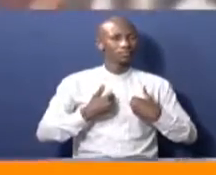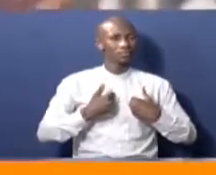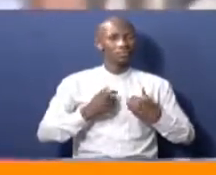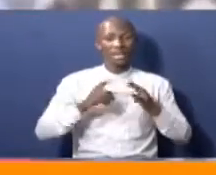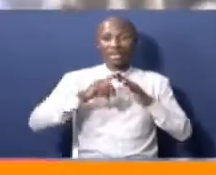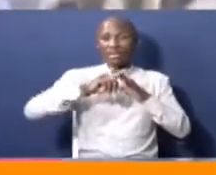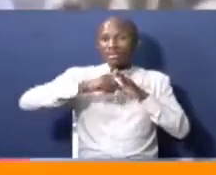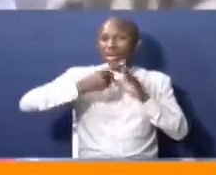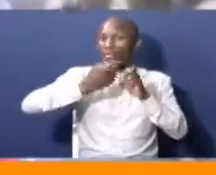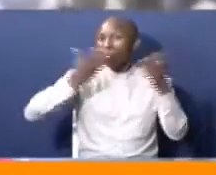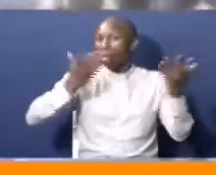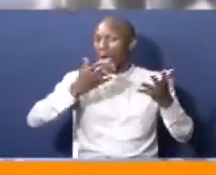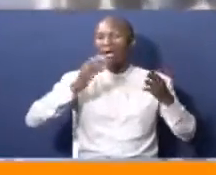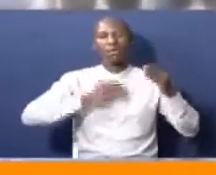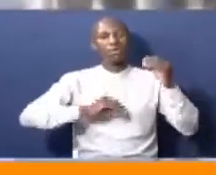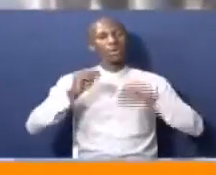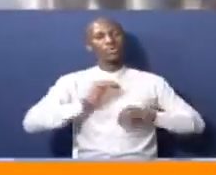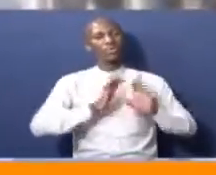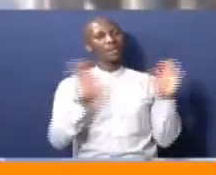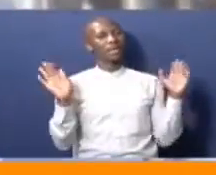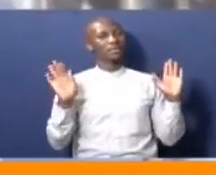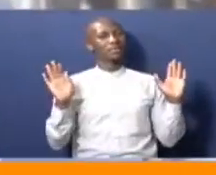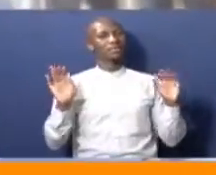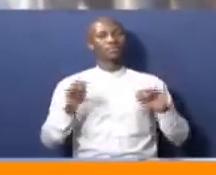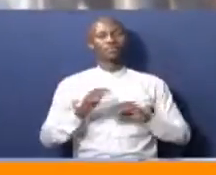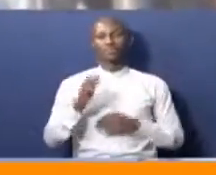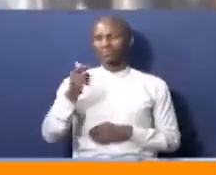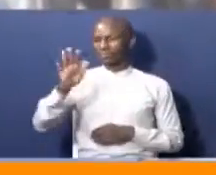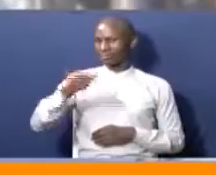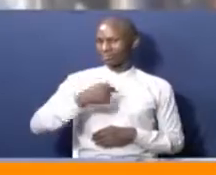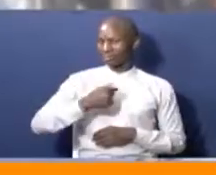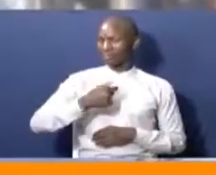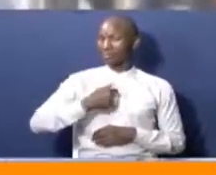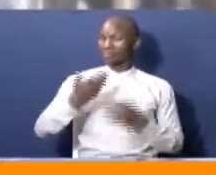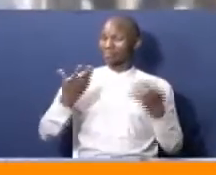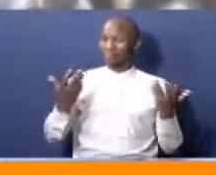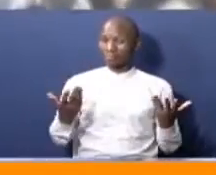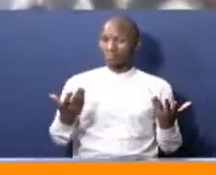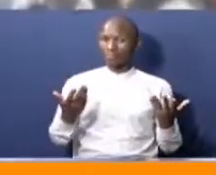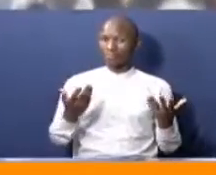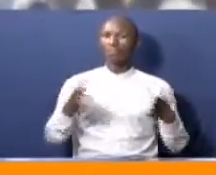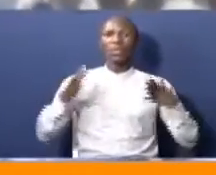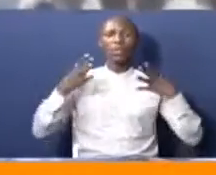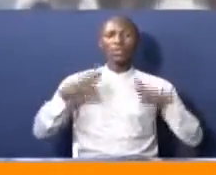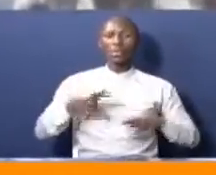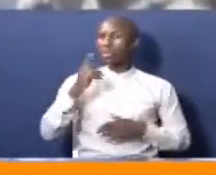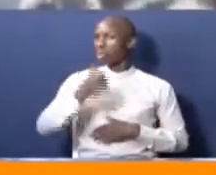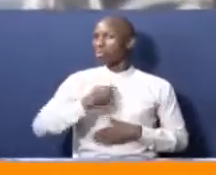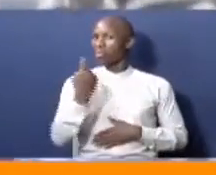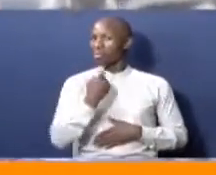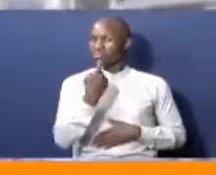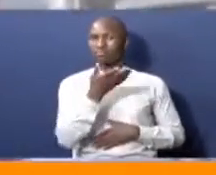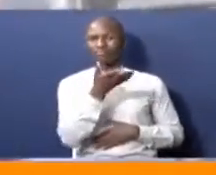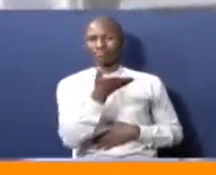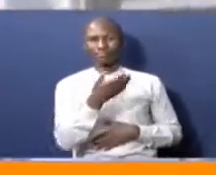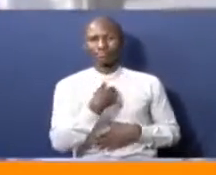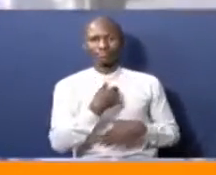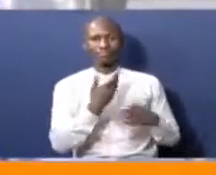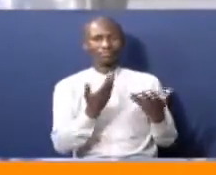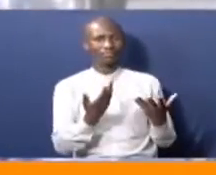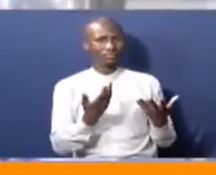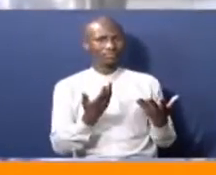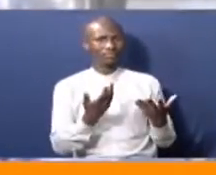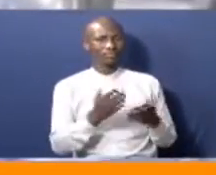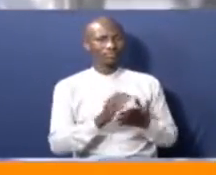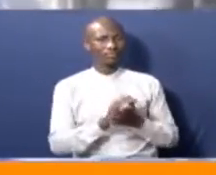zinaanzishwa na ufisadi. Na nini? Wale ambao wamepora mali ya